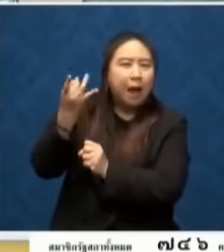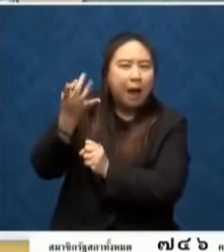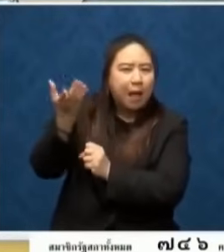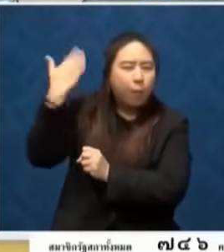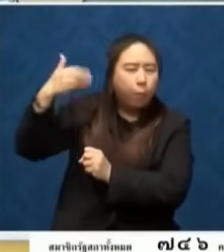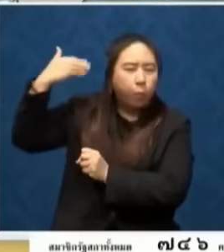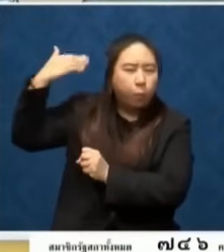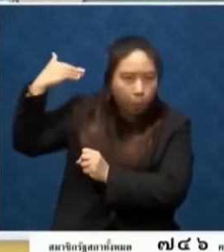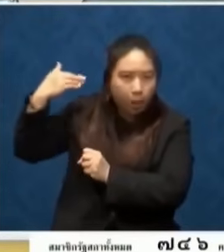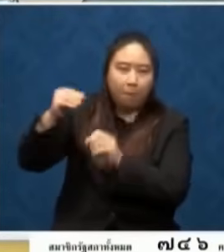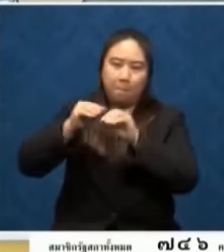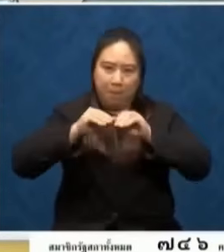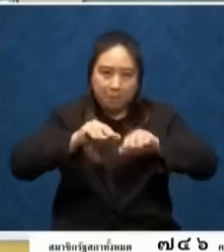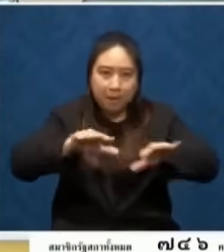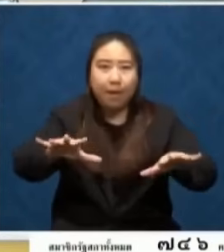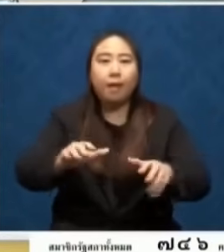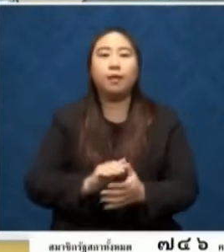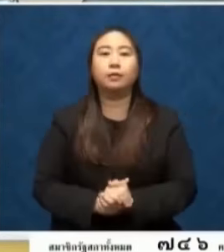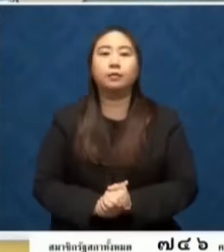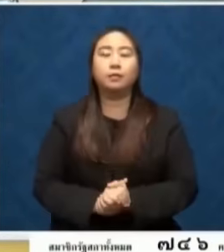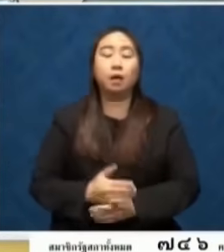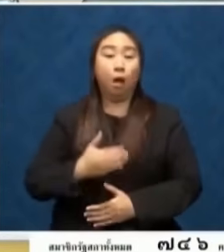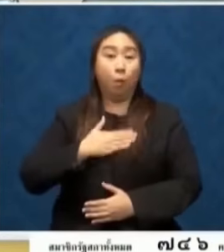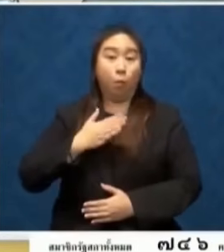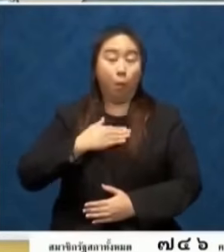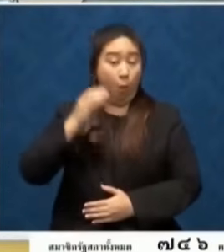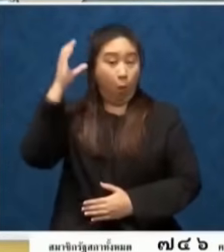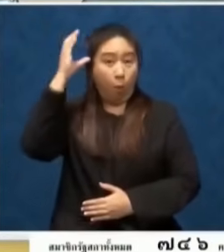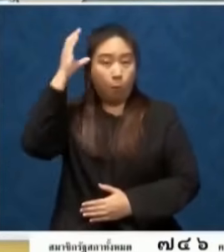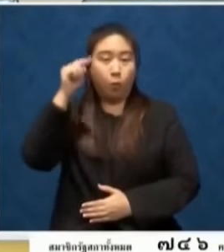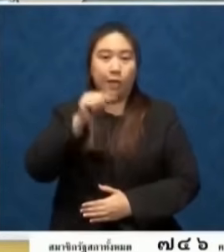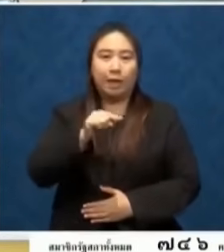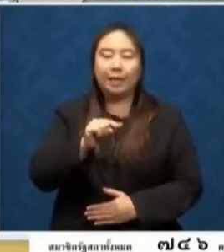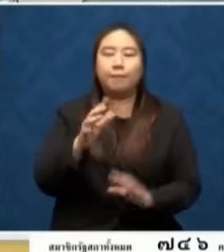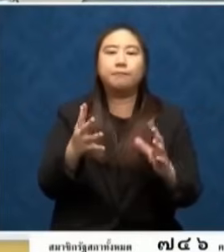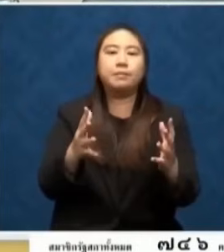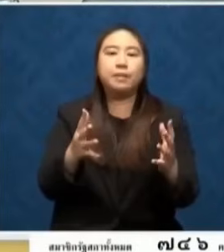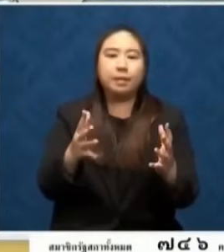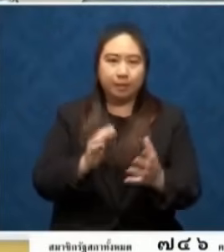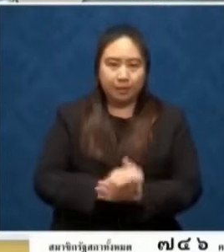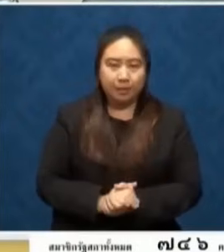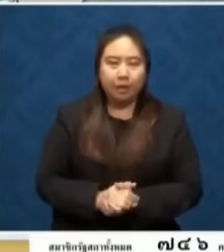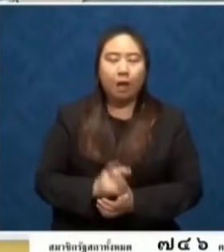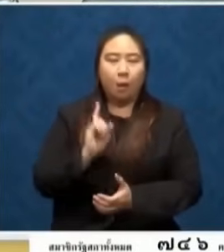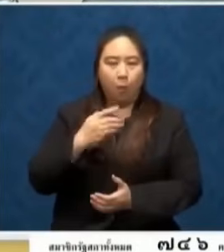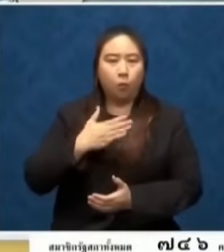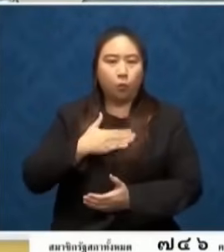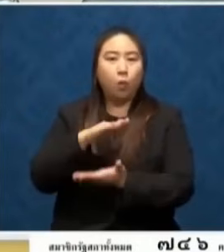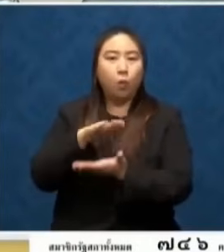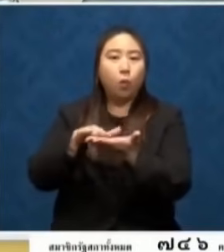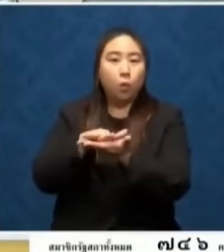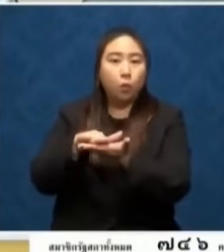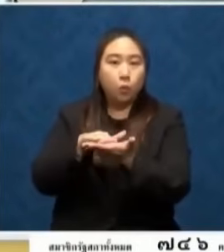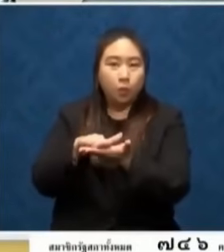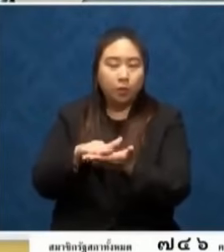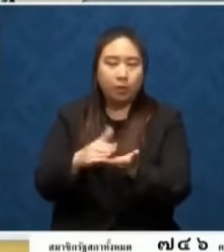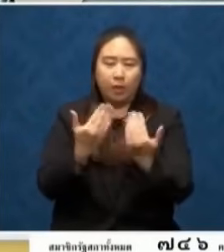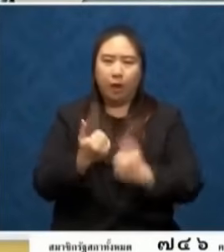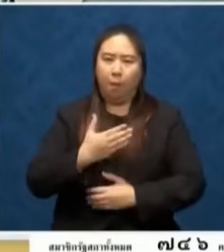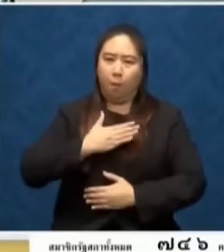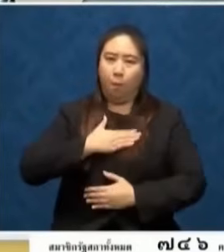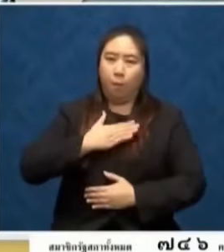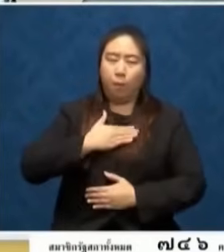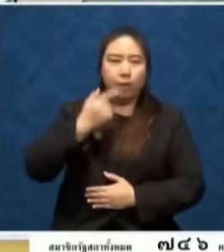ยพวกผมไม่มีความรู้เรื่องนี้ครับจริงๆแล้วผมต้องกราบขออภัยที่ผมไม่รู้